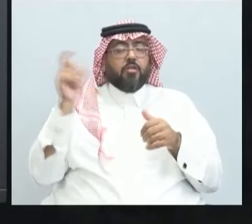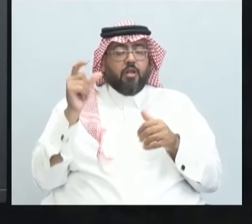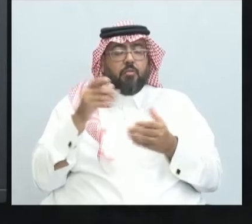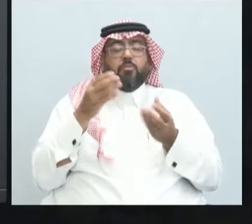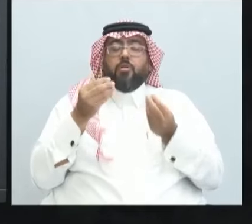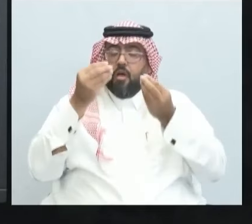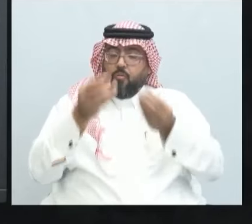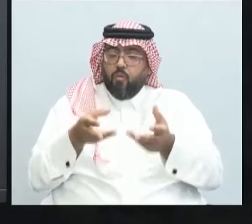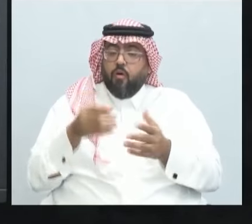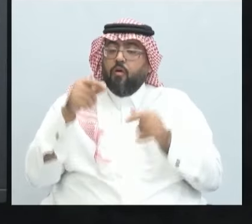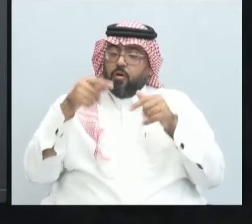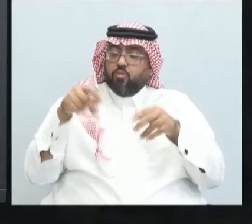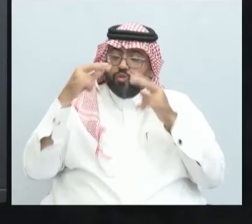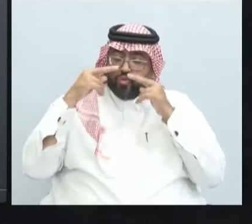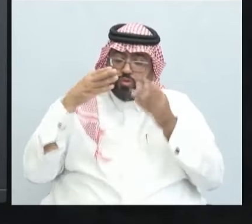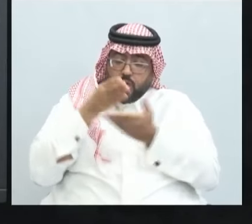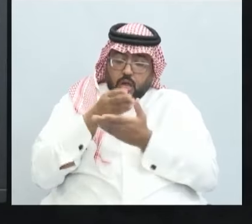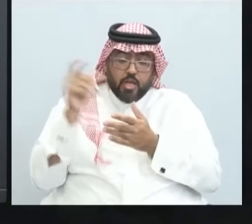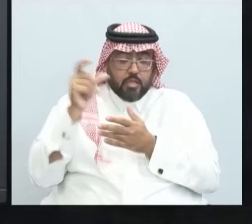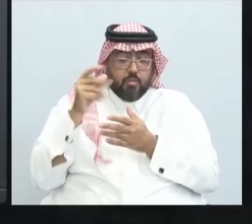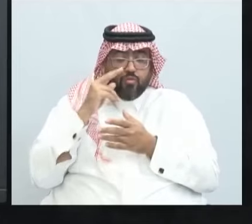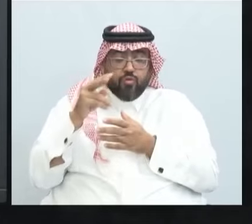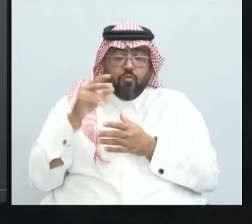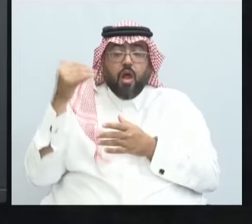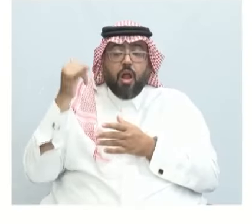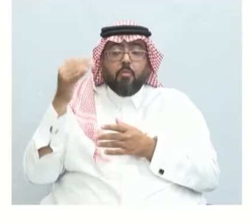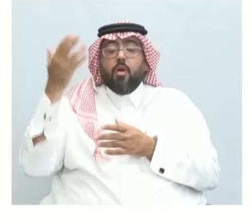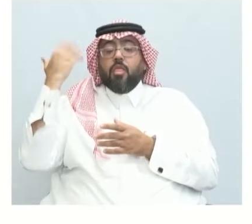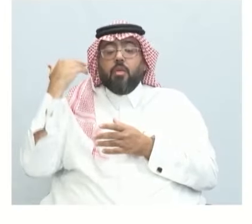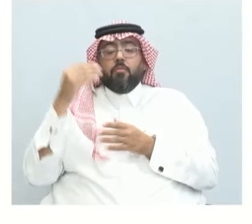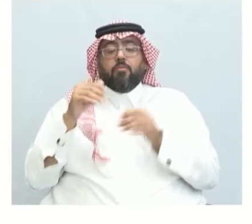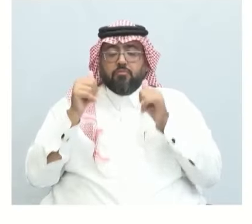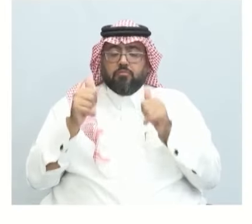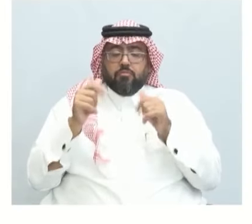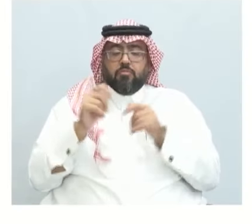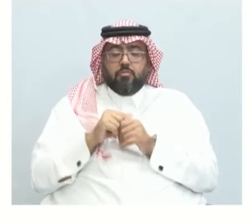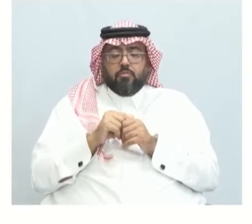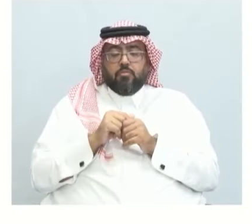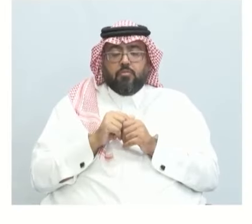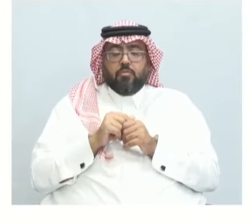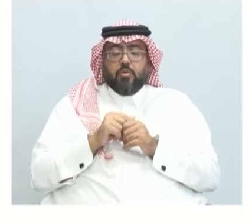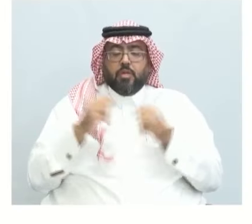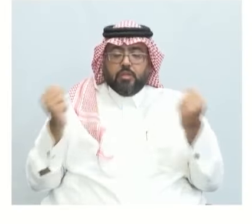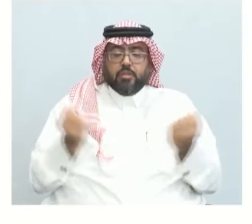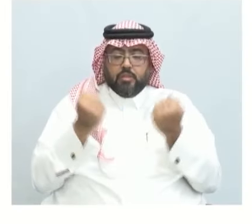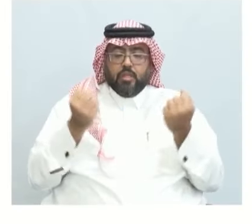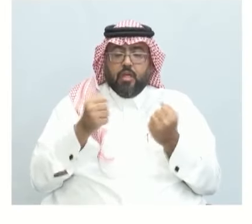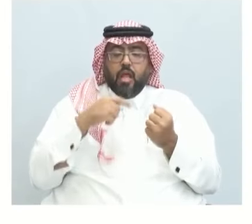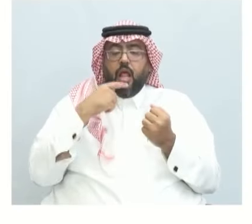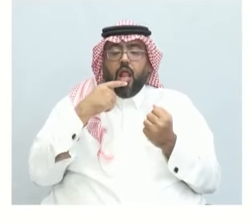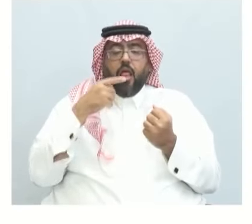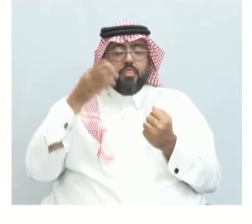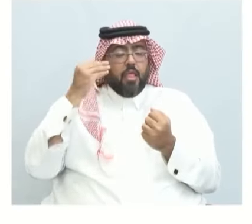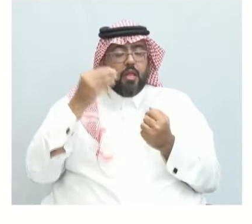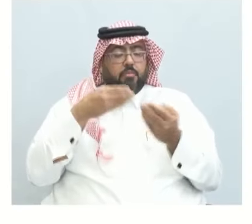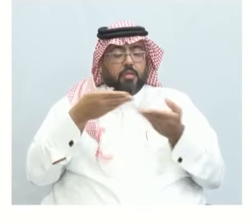واتم وتمم ذلك كما ذكر النبي عليه الصلاه والسلام هنا نشاط تعليمي شفهي قال